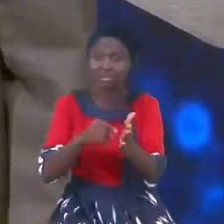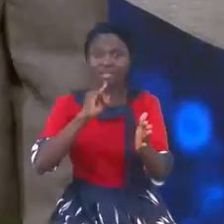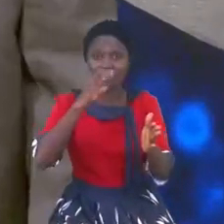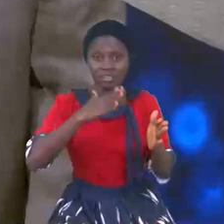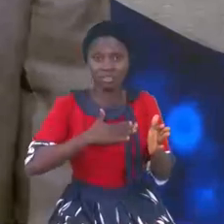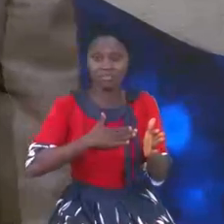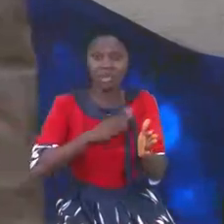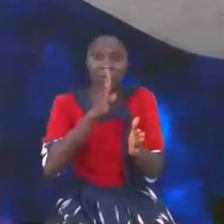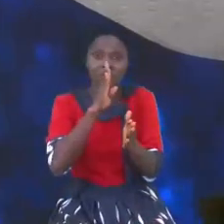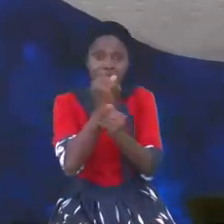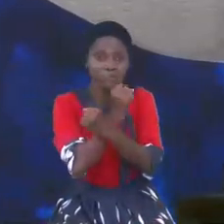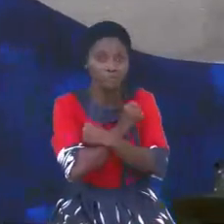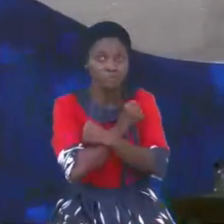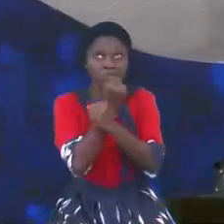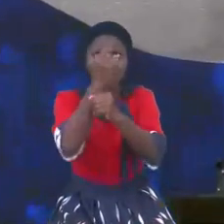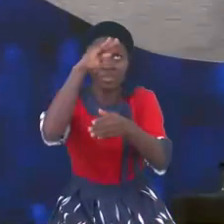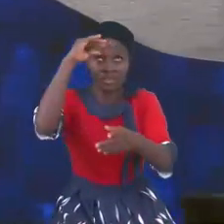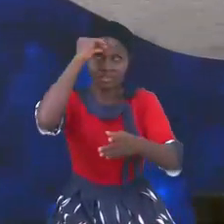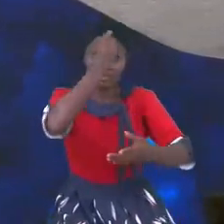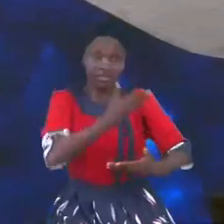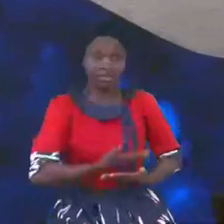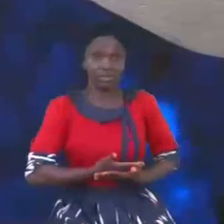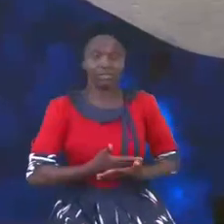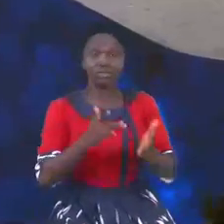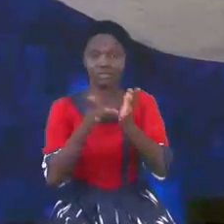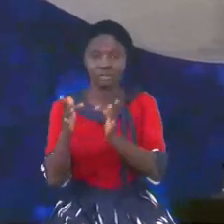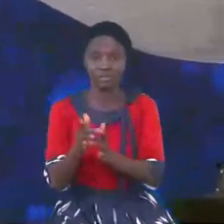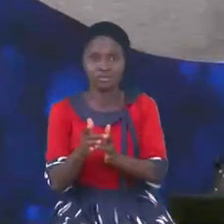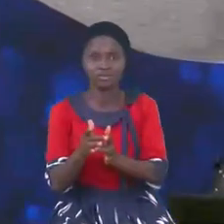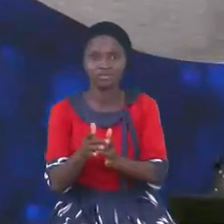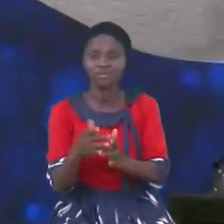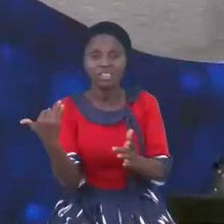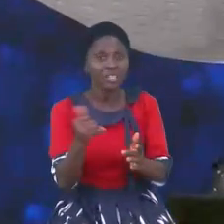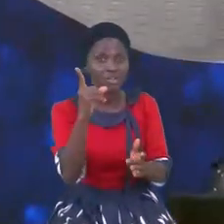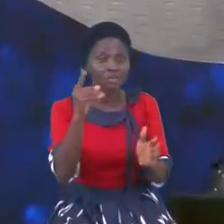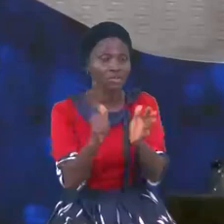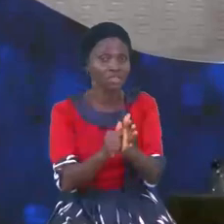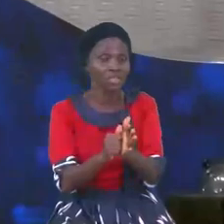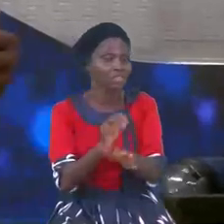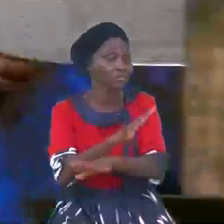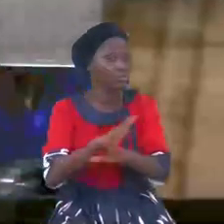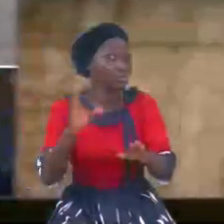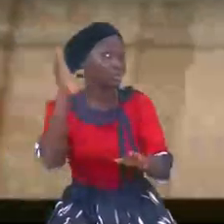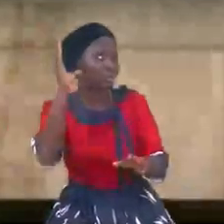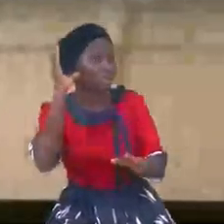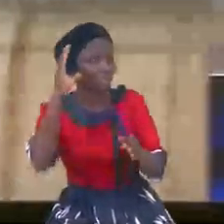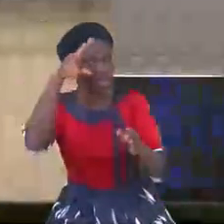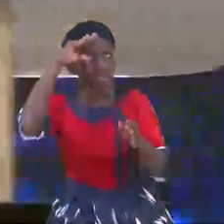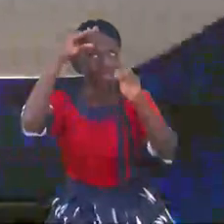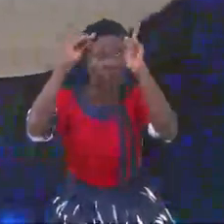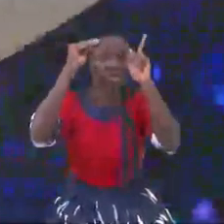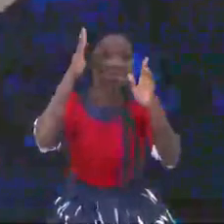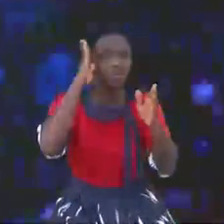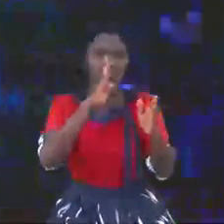Et toute âme qui ne l'écoutera pas sera exterminée, ôtée du milieu du peuple. Alors c'était leur problème.